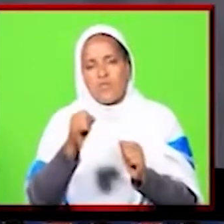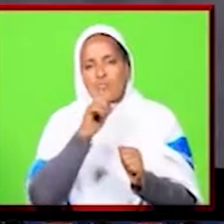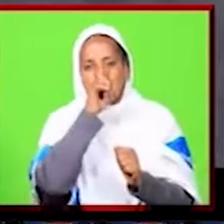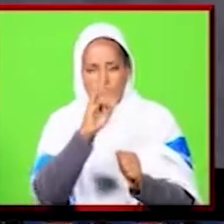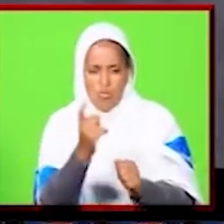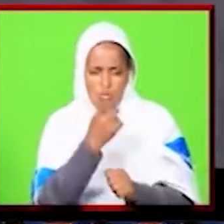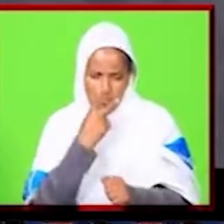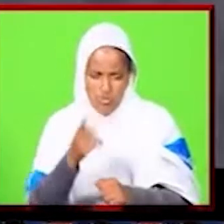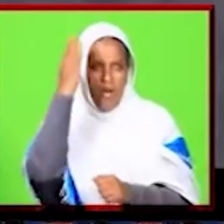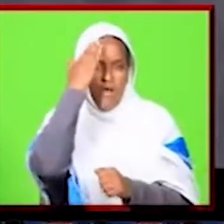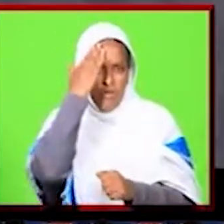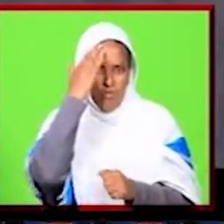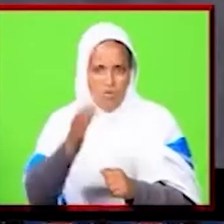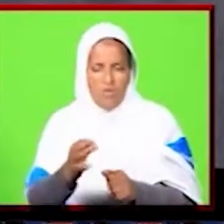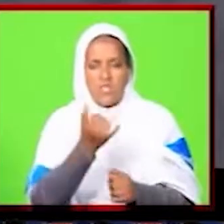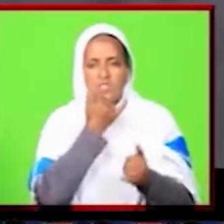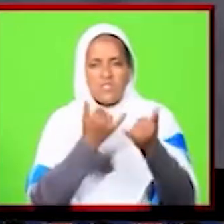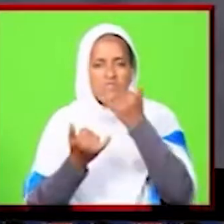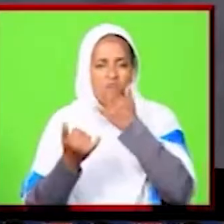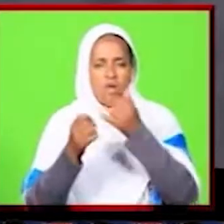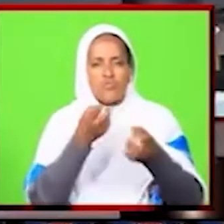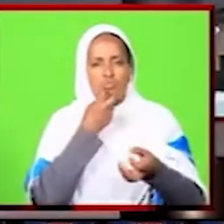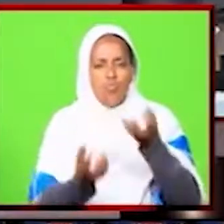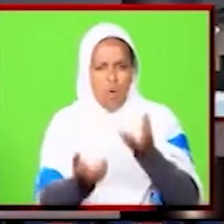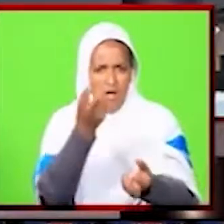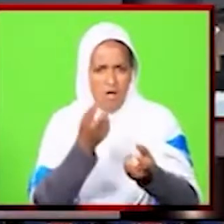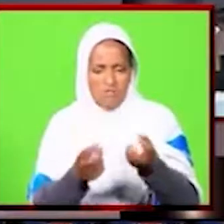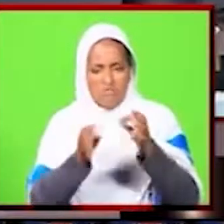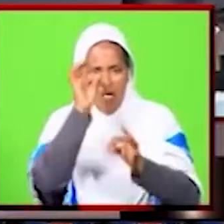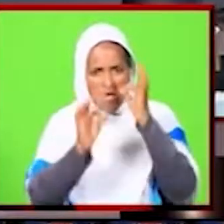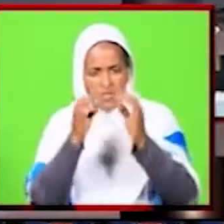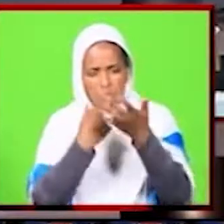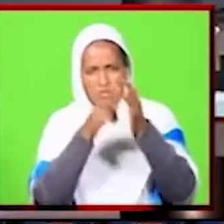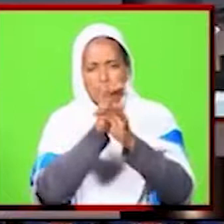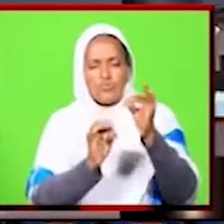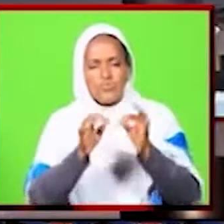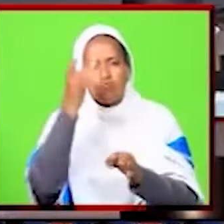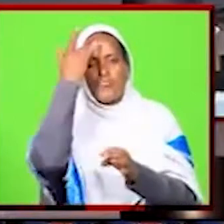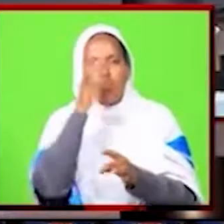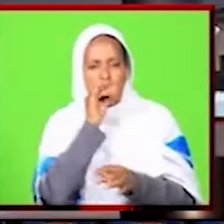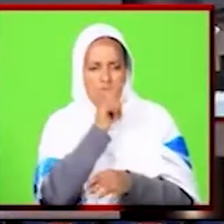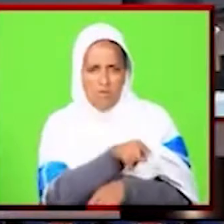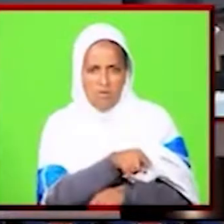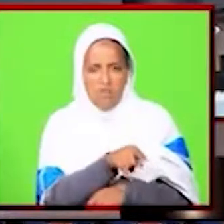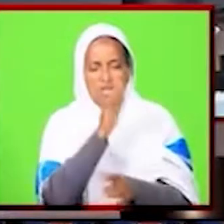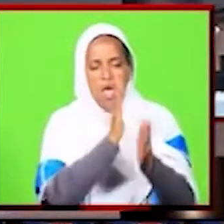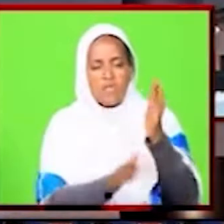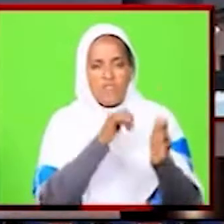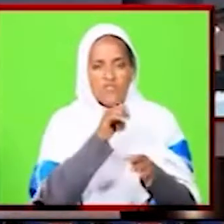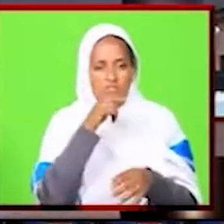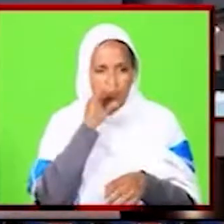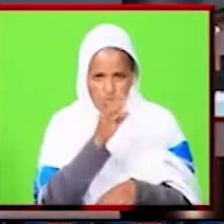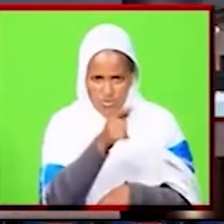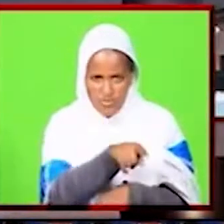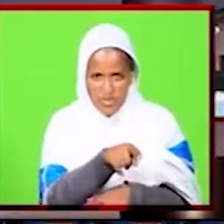ይታወቅ የነበረ እውነታ መሆኑን አረጋግጧል። የጥፋት ውሃ በኖህ ዘመን የተፈጸመውን የጥፋት ውሃም ታሪክ እንደዚሁ ተረት